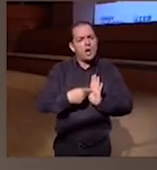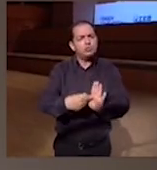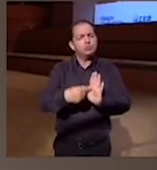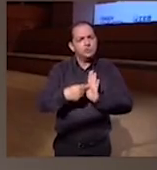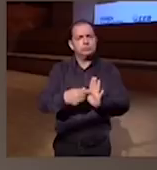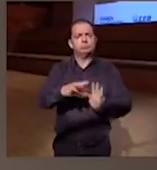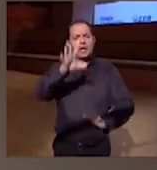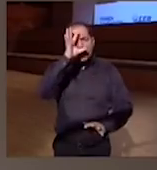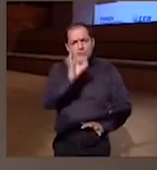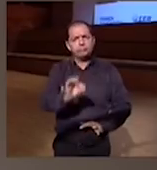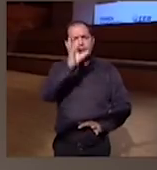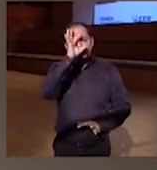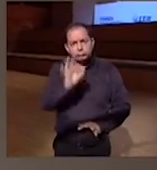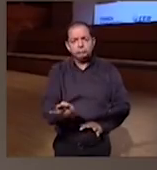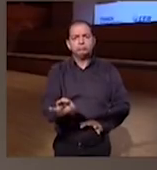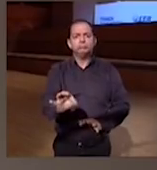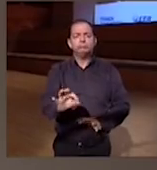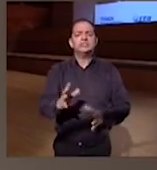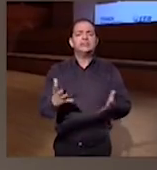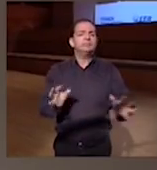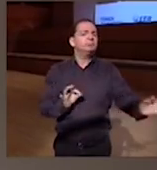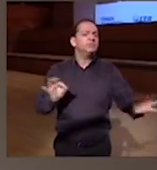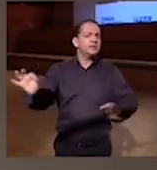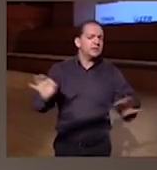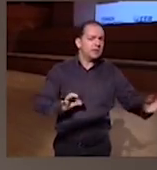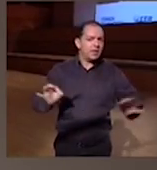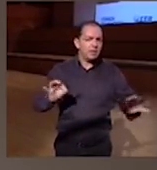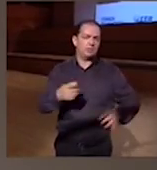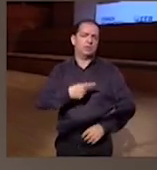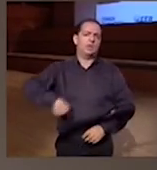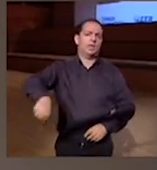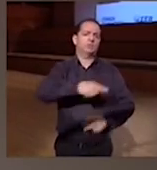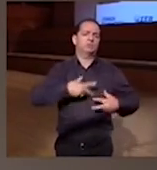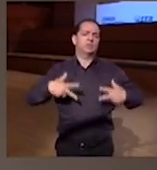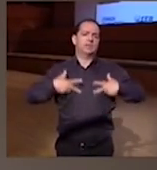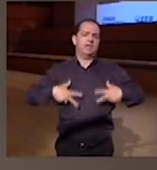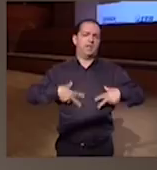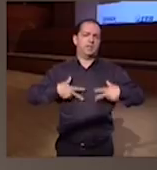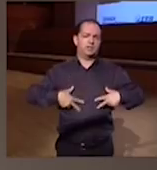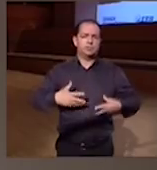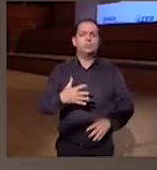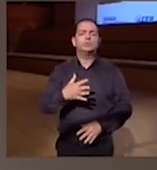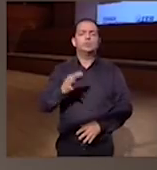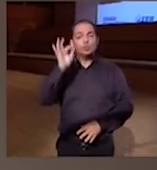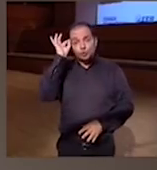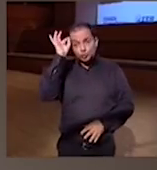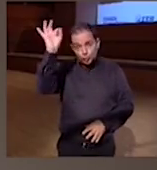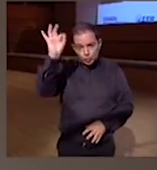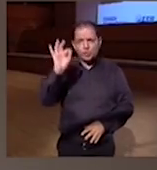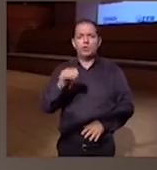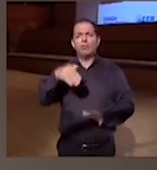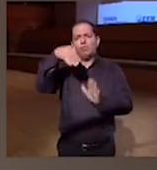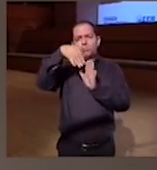ειλικρίνεια, την στρατηγική της κυβέρνησης για τον απεγκλωβισμό της χώρας από τη βαθιά